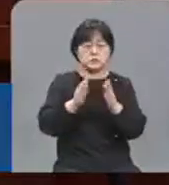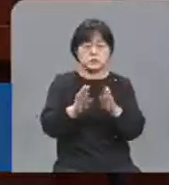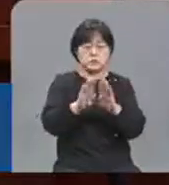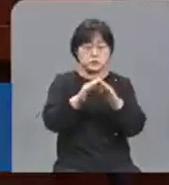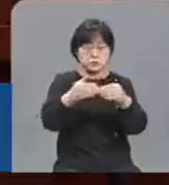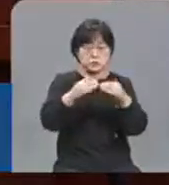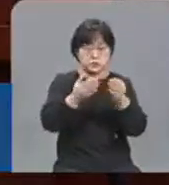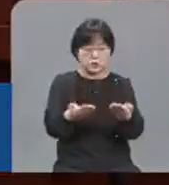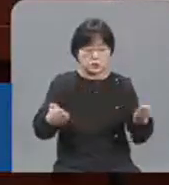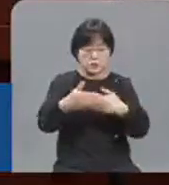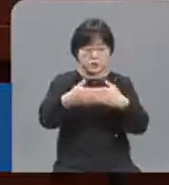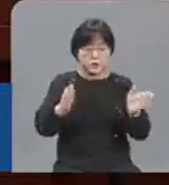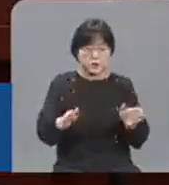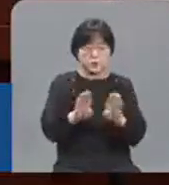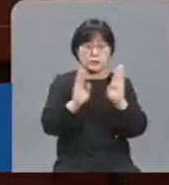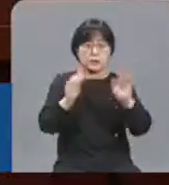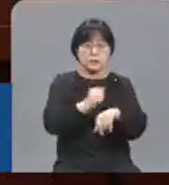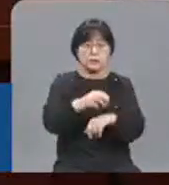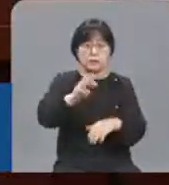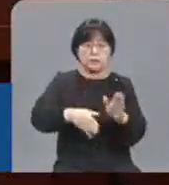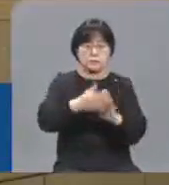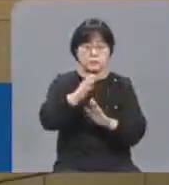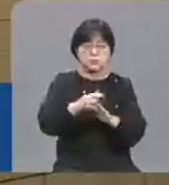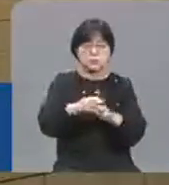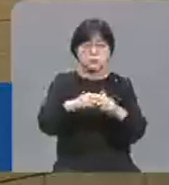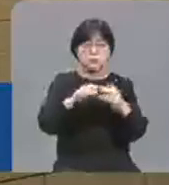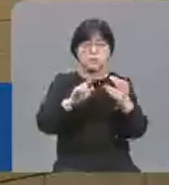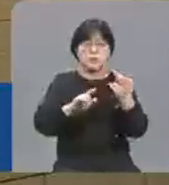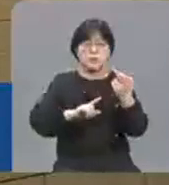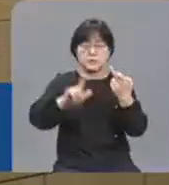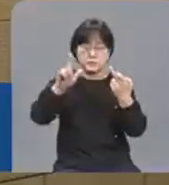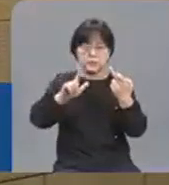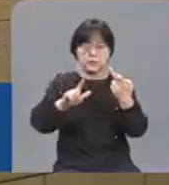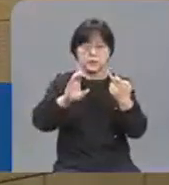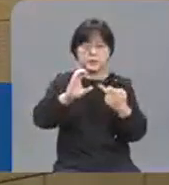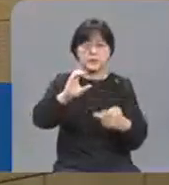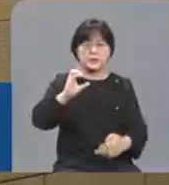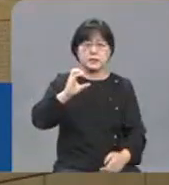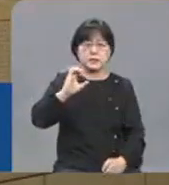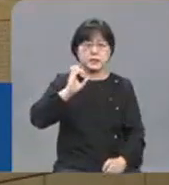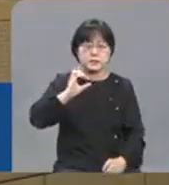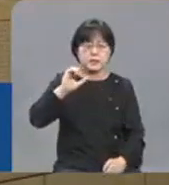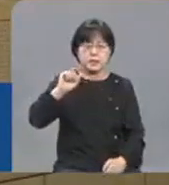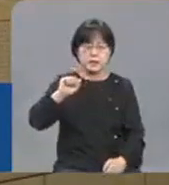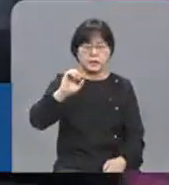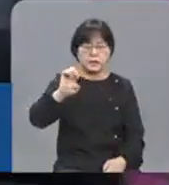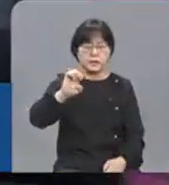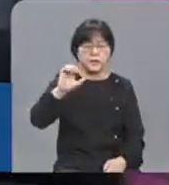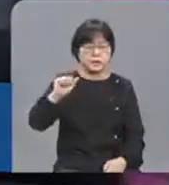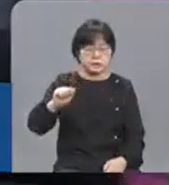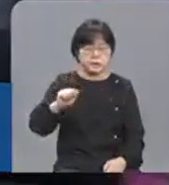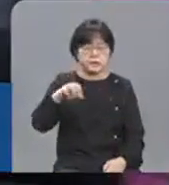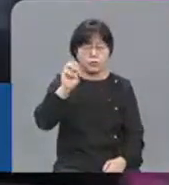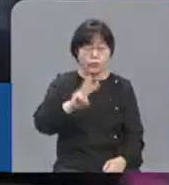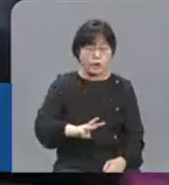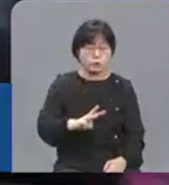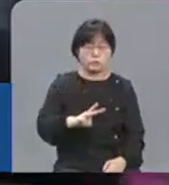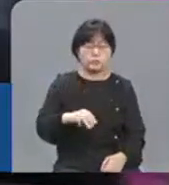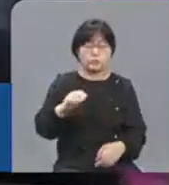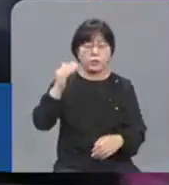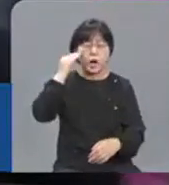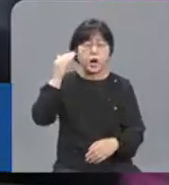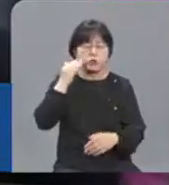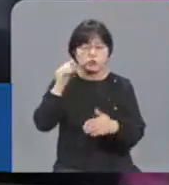문을 열었습니다 광주시는 현지시각으로 12일까지 는 ces 202의 광주 공동관 통합